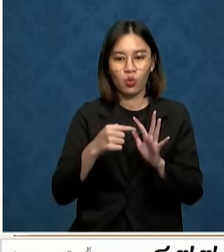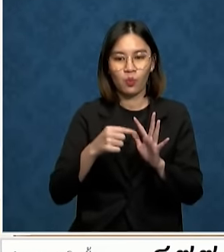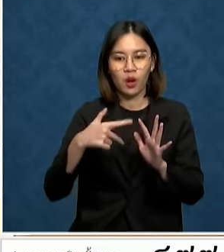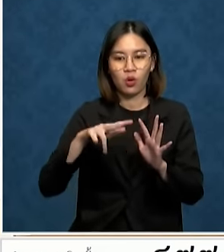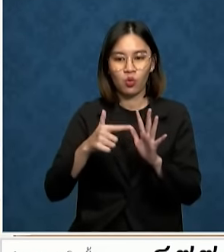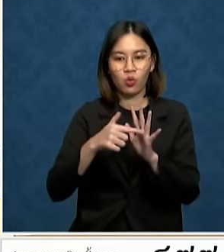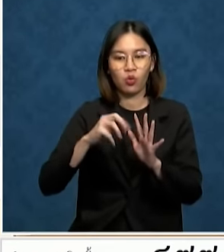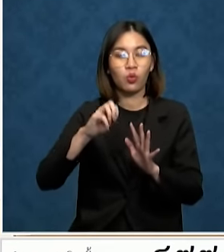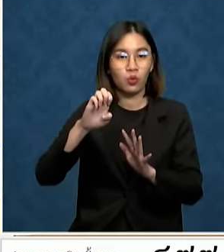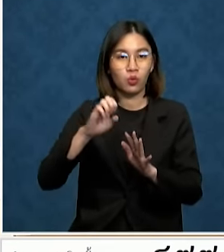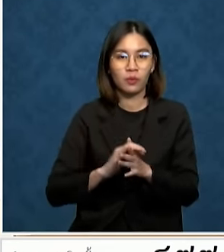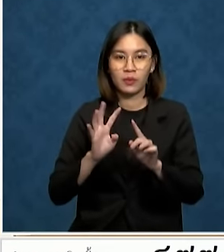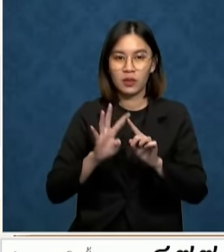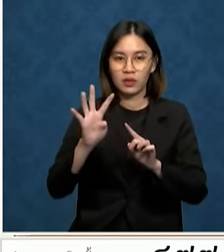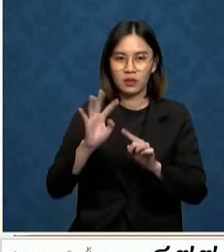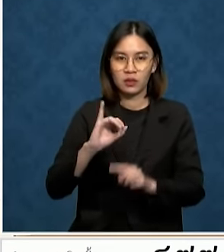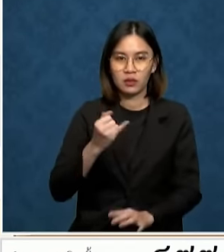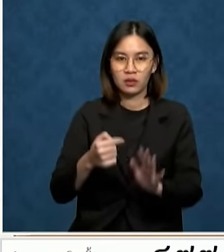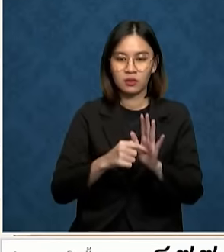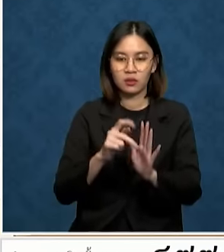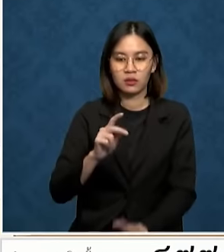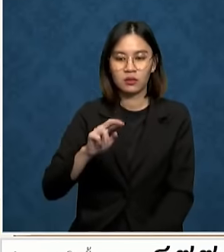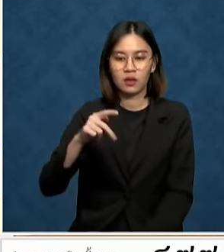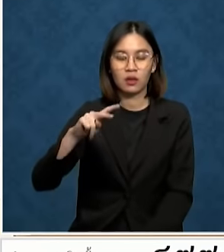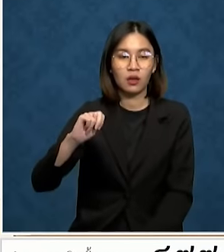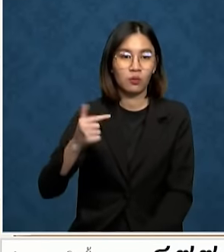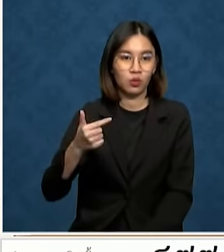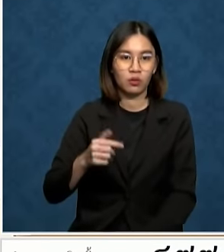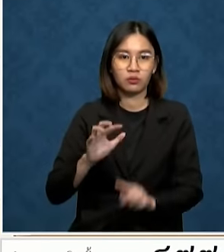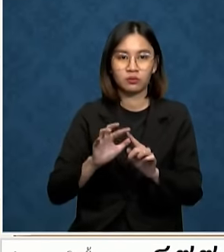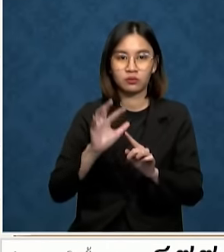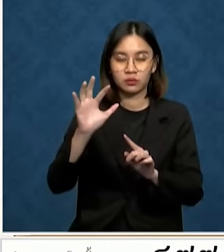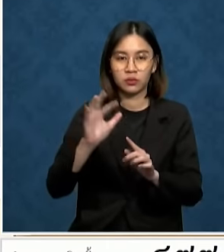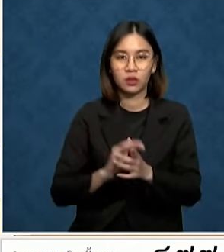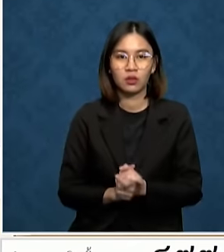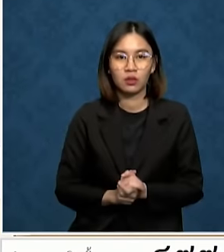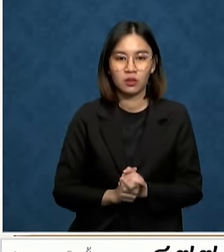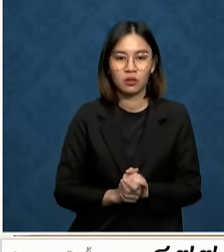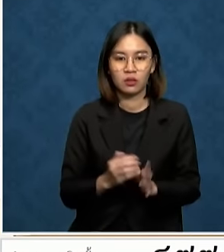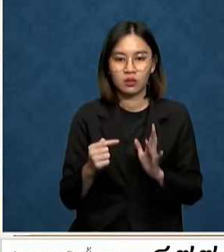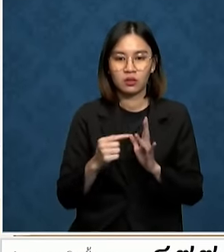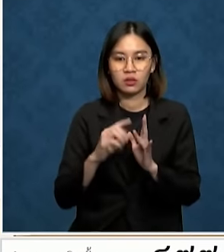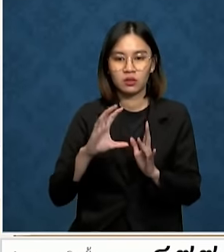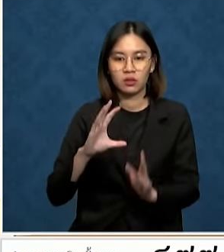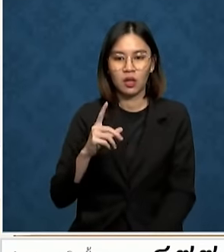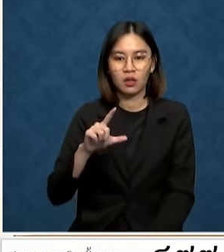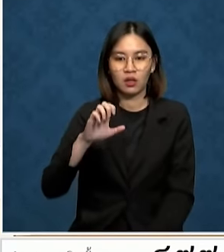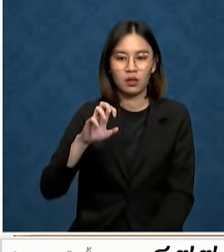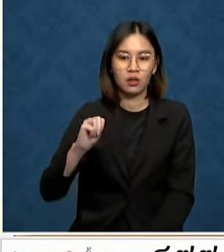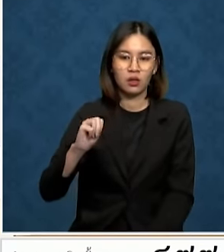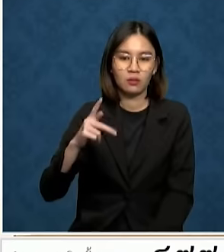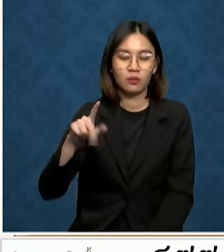4. ในจักกะพงแสงมนี 5. ในเฉลิมพลเพ็นสูตร